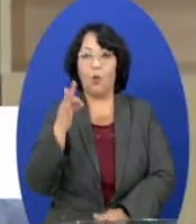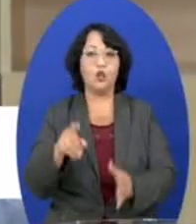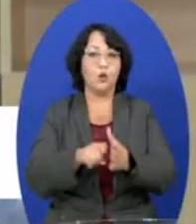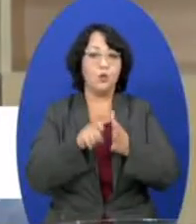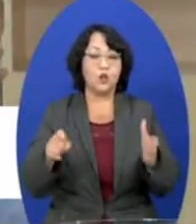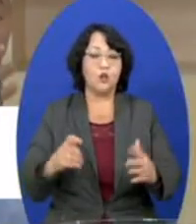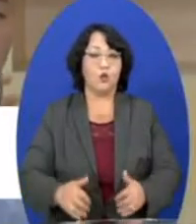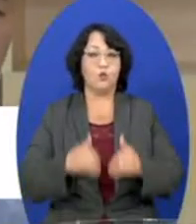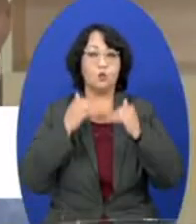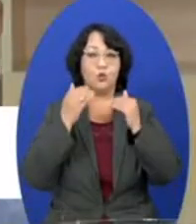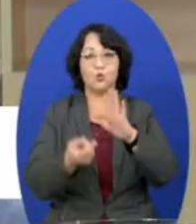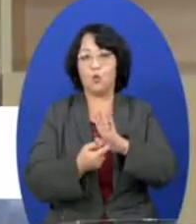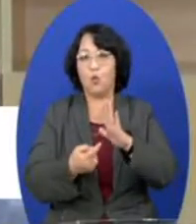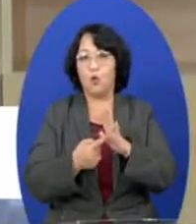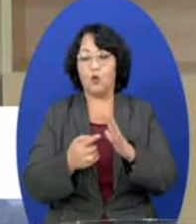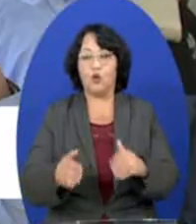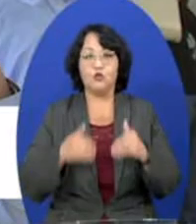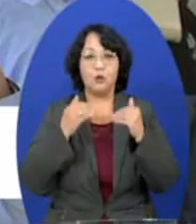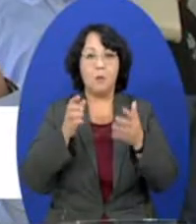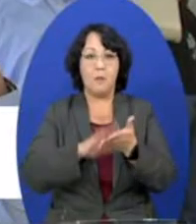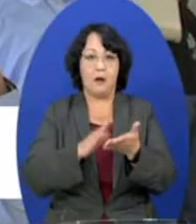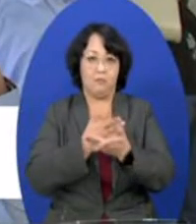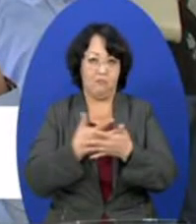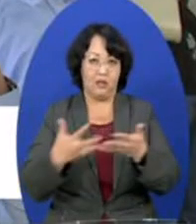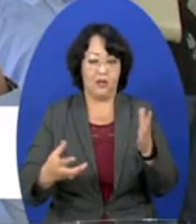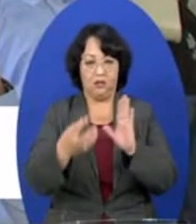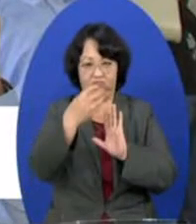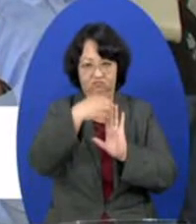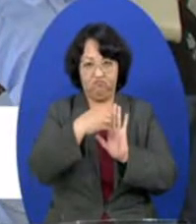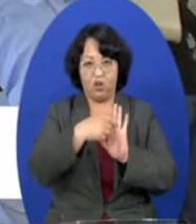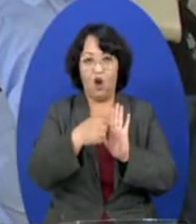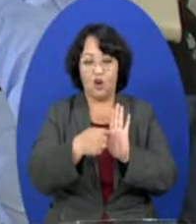2021-2025 онд хөгжүүлэх үндсэн чиглэлийн баримт бичиг тусгасан ба.